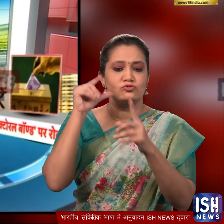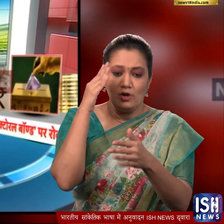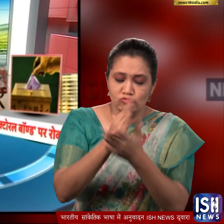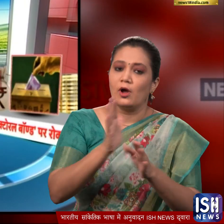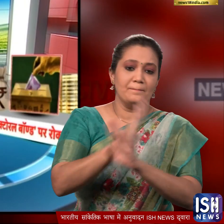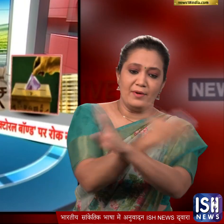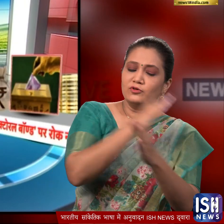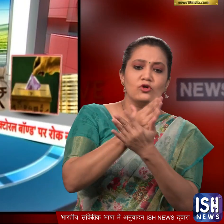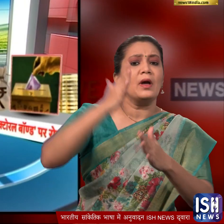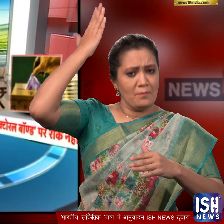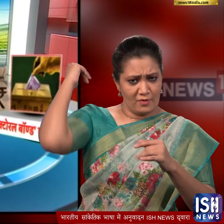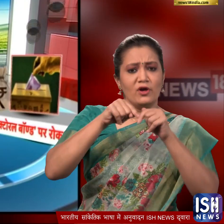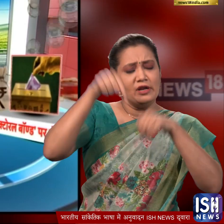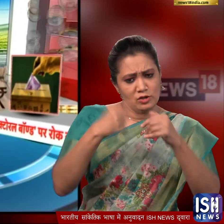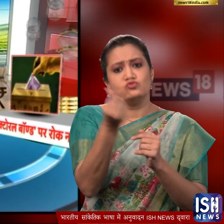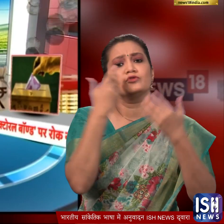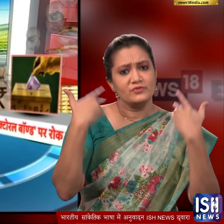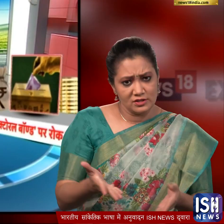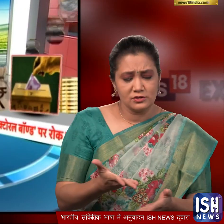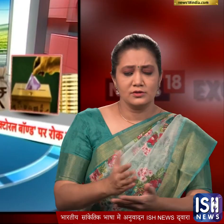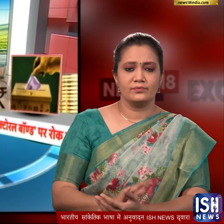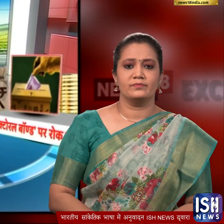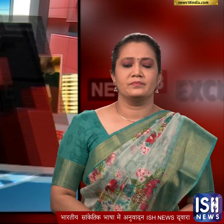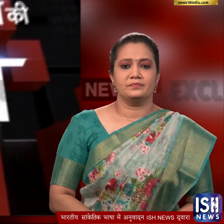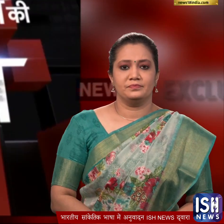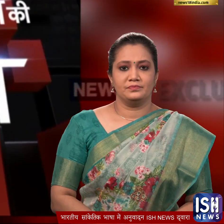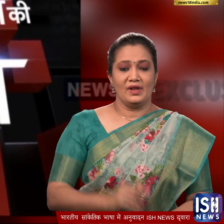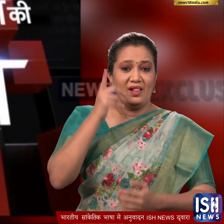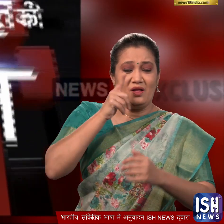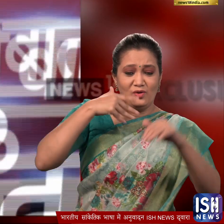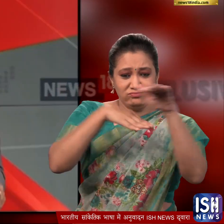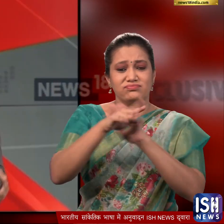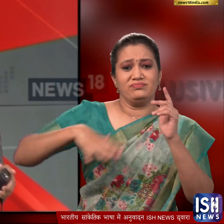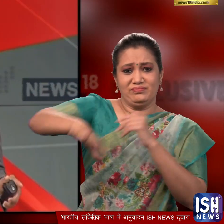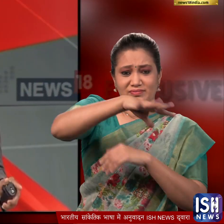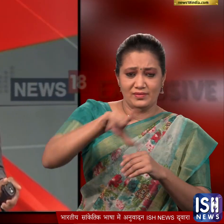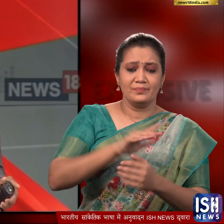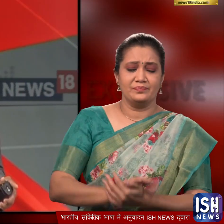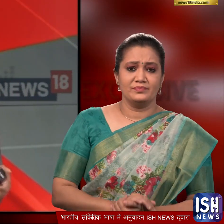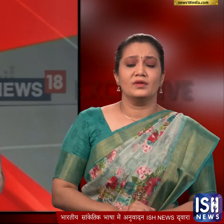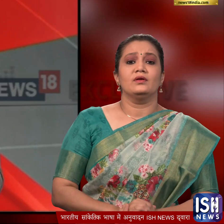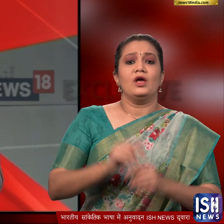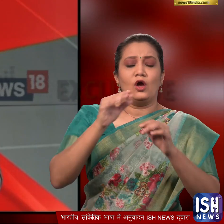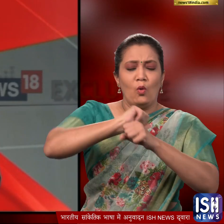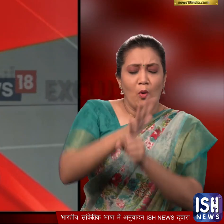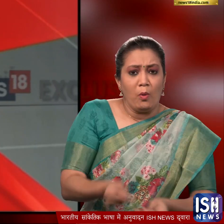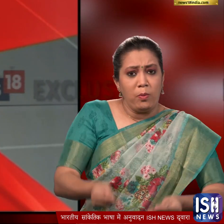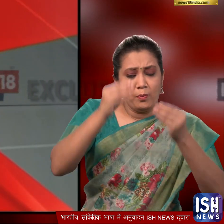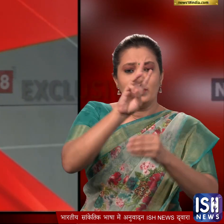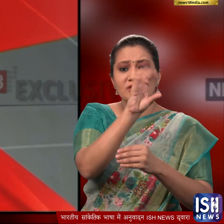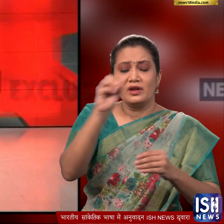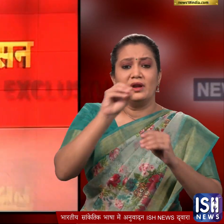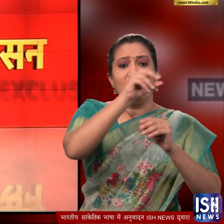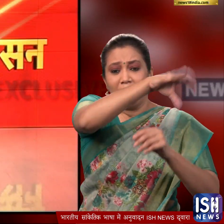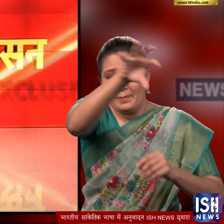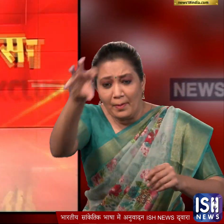रोक नहीं लगेगी क्योंकि पहले भी कई चुनावों में इनका इस्तेमाल हो चुका है। लखनऊ में कोरोना मरीजों की संख्या बढ़ने के बाद वहां के